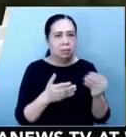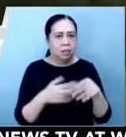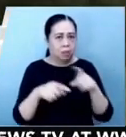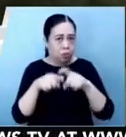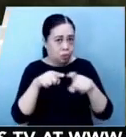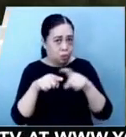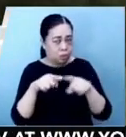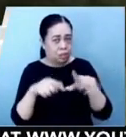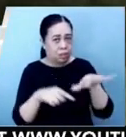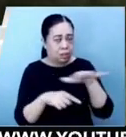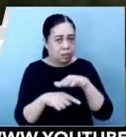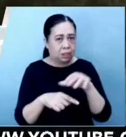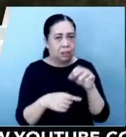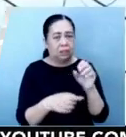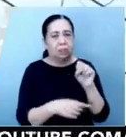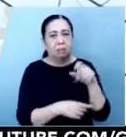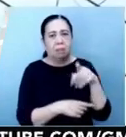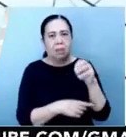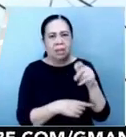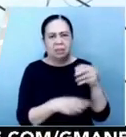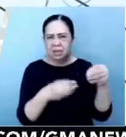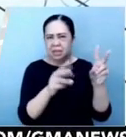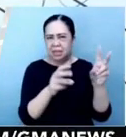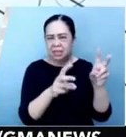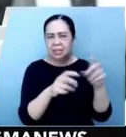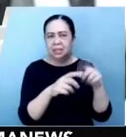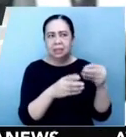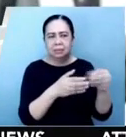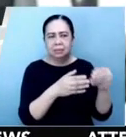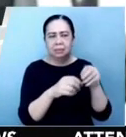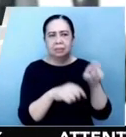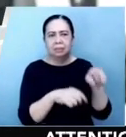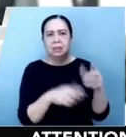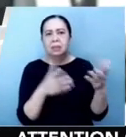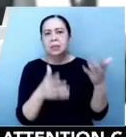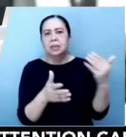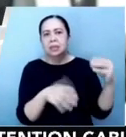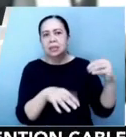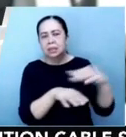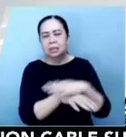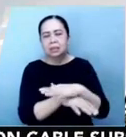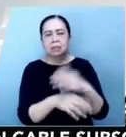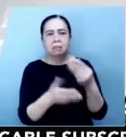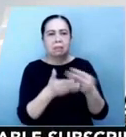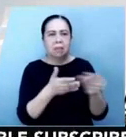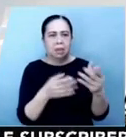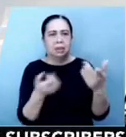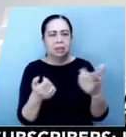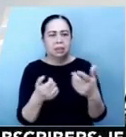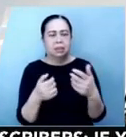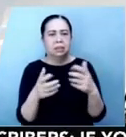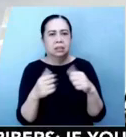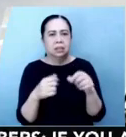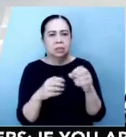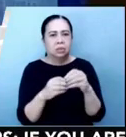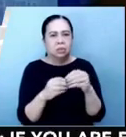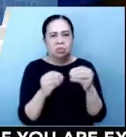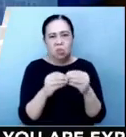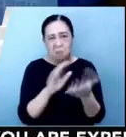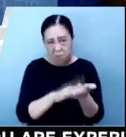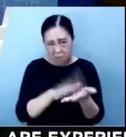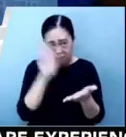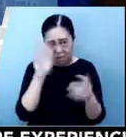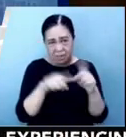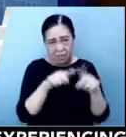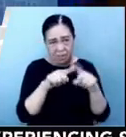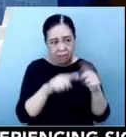spot market, then there is really that possibility of buying power at a more expensive rate and which will eventually